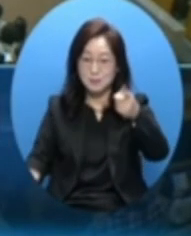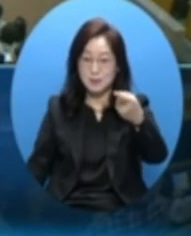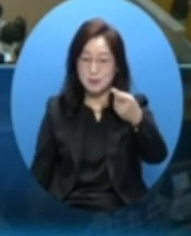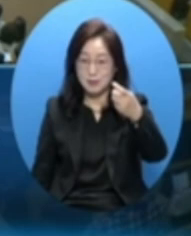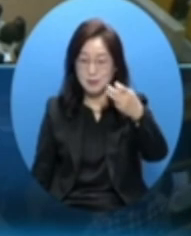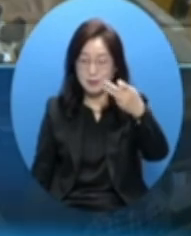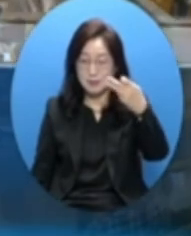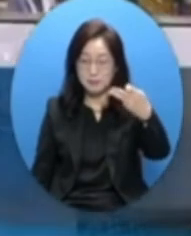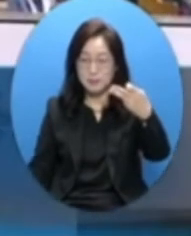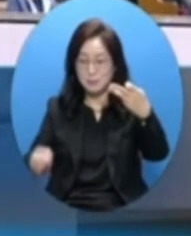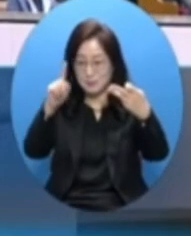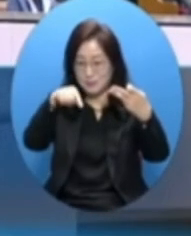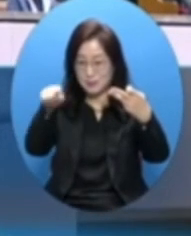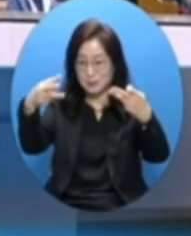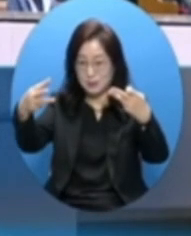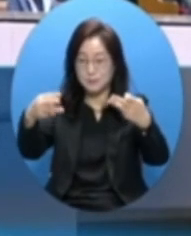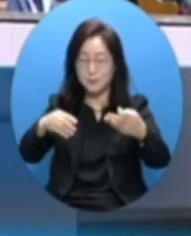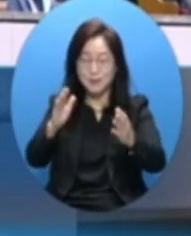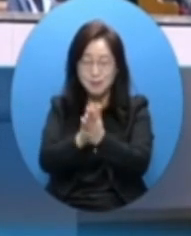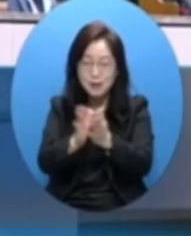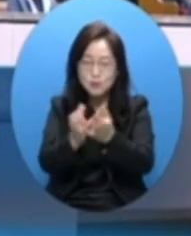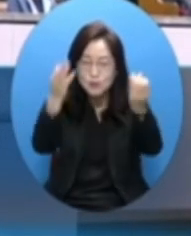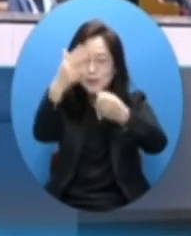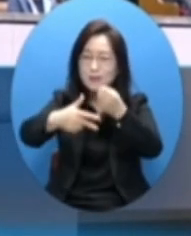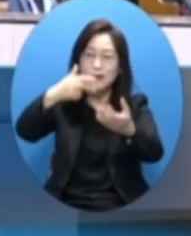123편 1조로 3절입니다 할렐루야